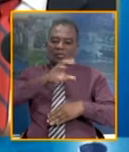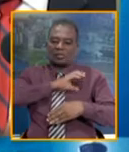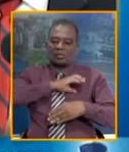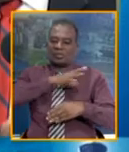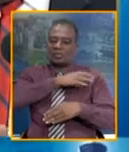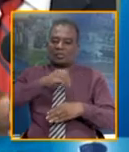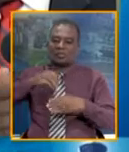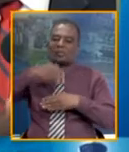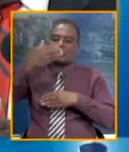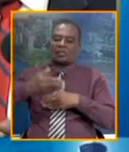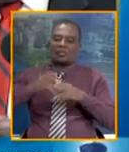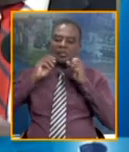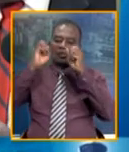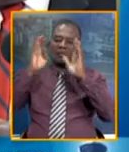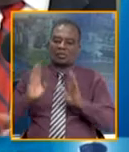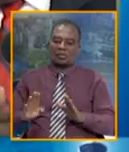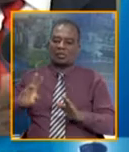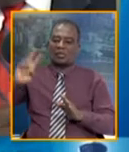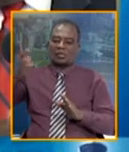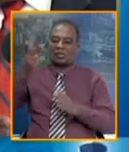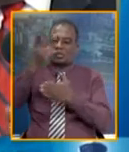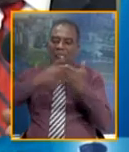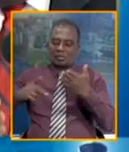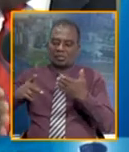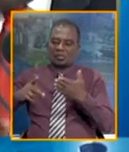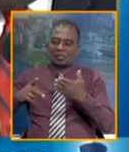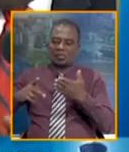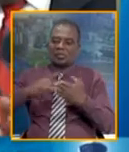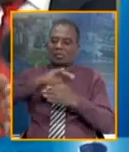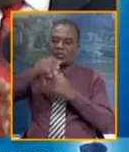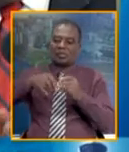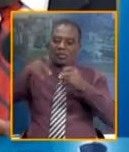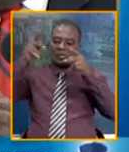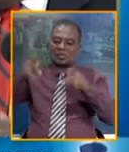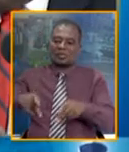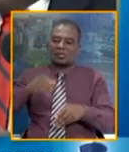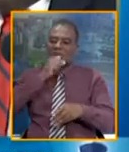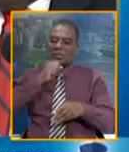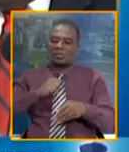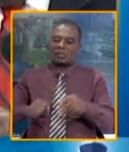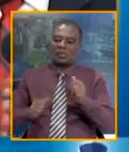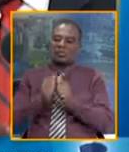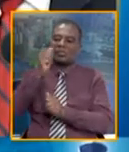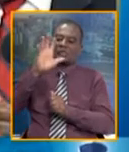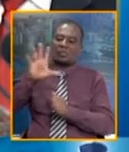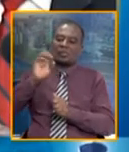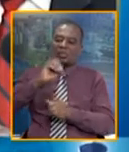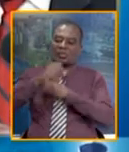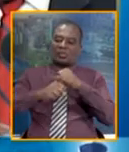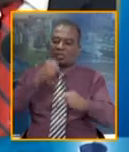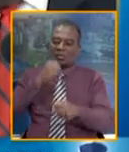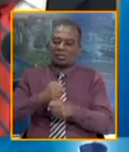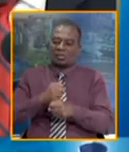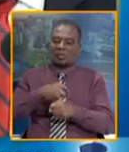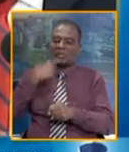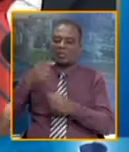les enseignants. Ensuite, nous aurons une seconde phase où seront concernées toutes les personnes âgées de plus de 50 ans et ceux porteurs de maladies